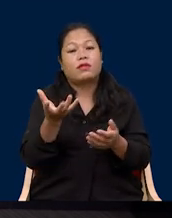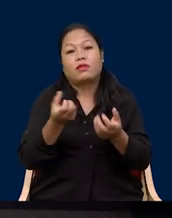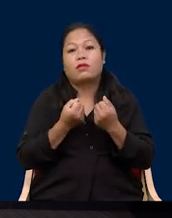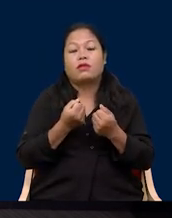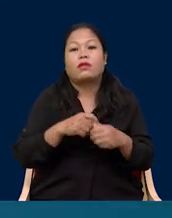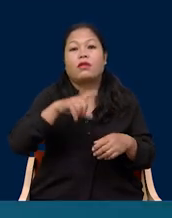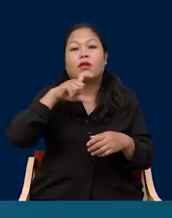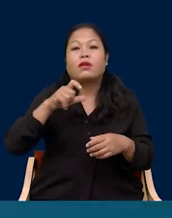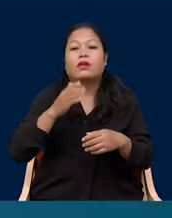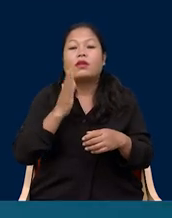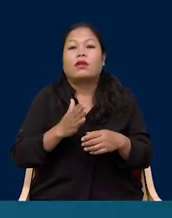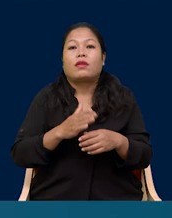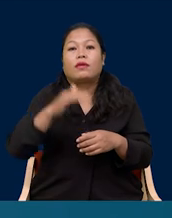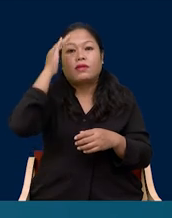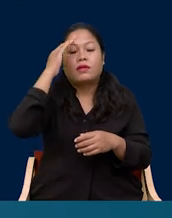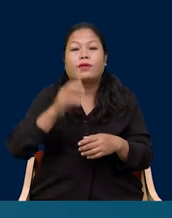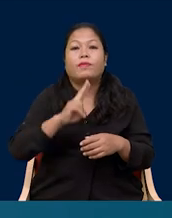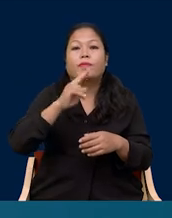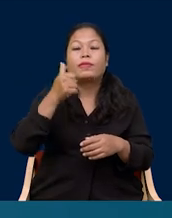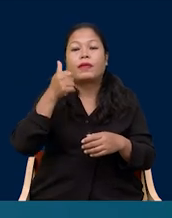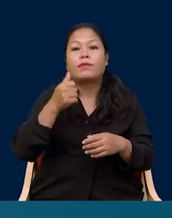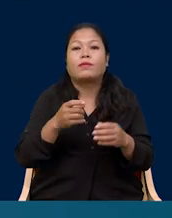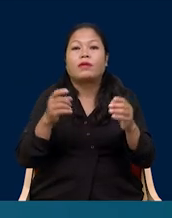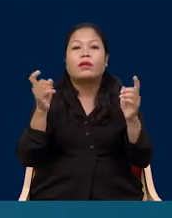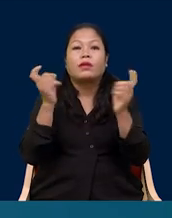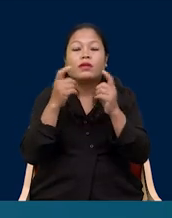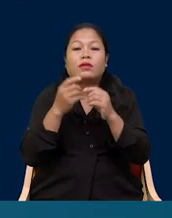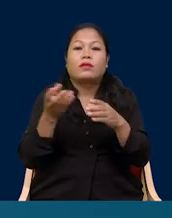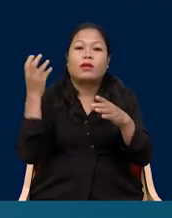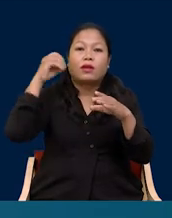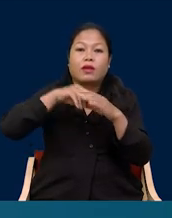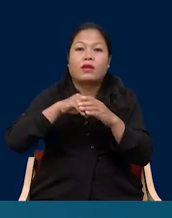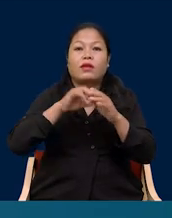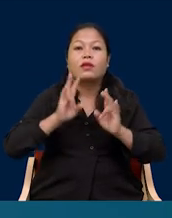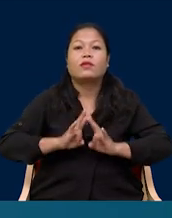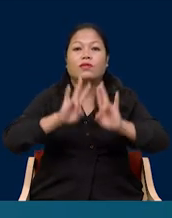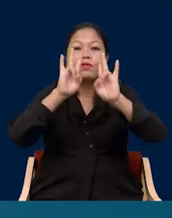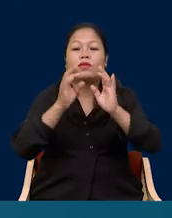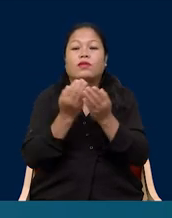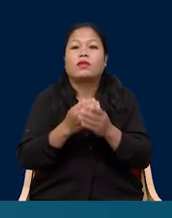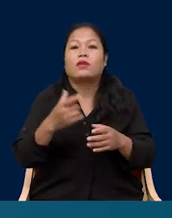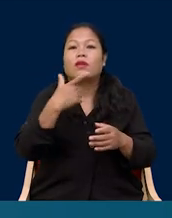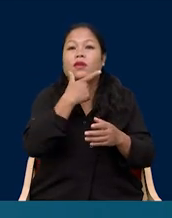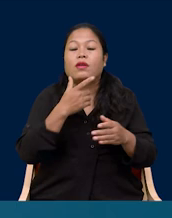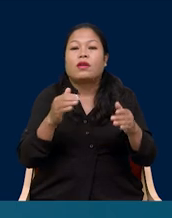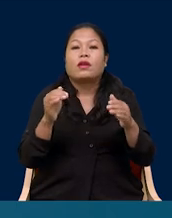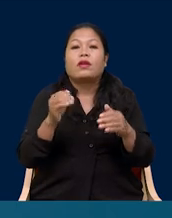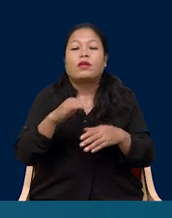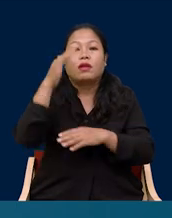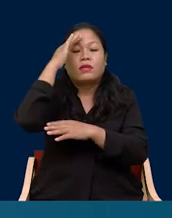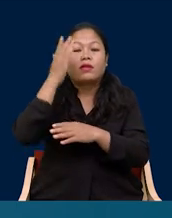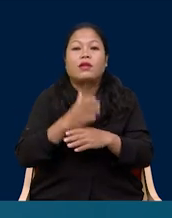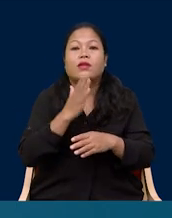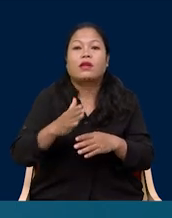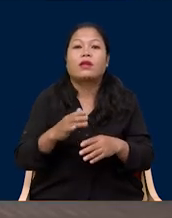हामीलाई लागेको छ. नेपाल सरकारलाई 26 जलवायु सम्मेलनमा सहभागिताका लागि शुभकामना, त्यस्तै बेलायती सरकार